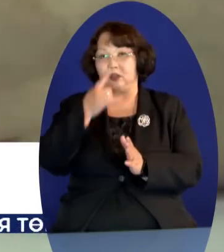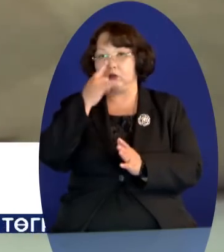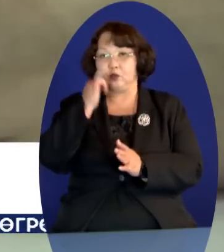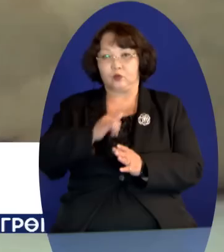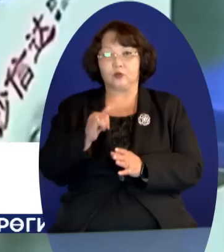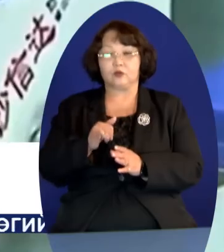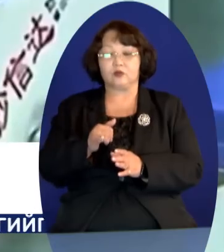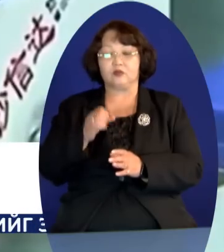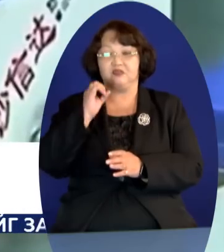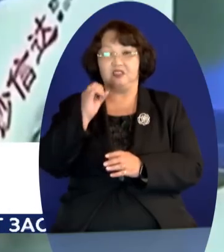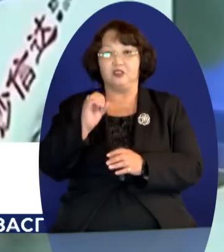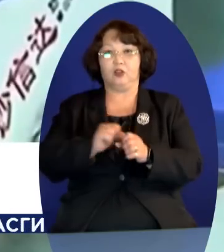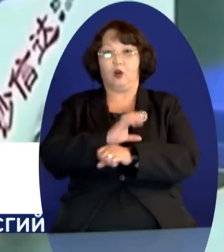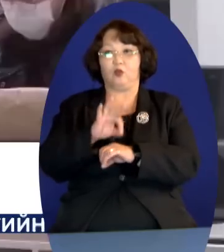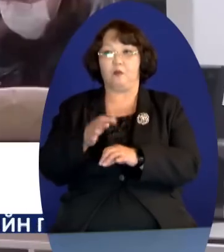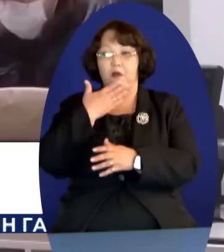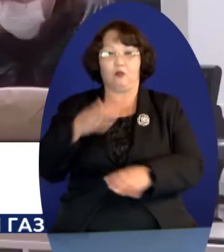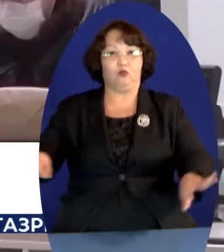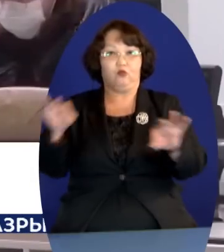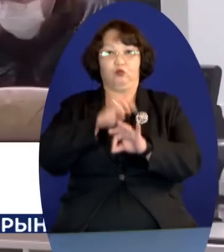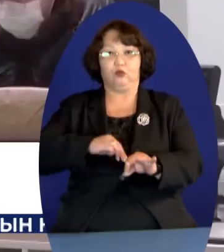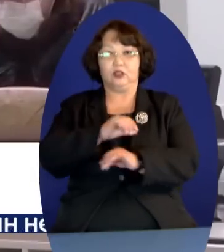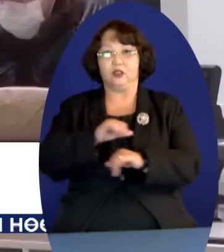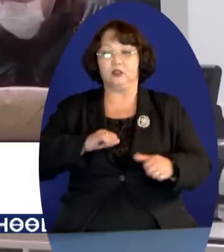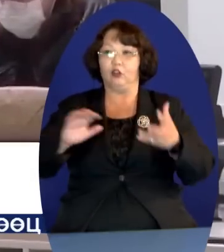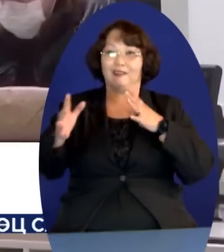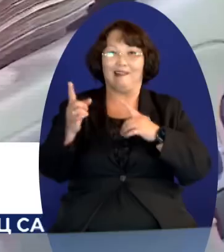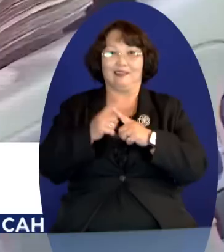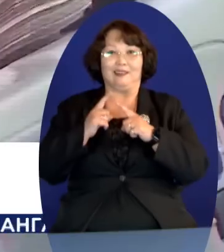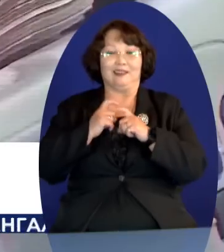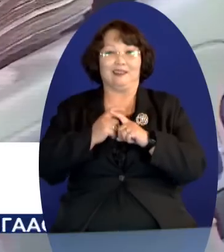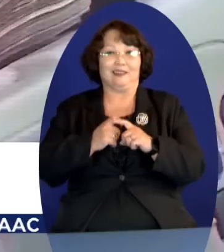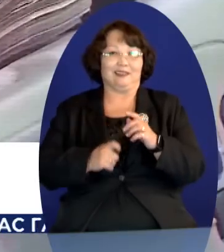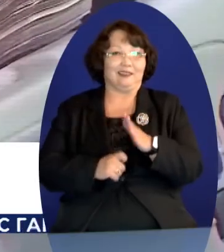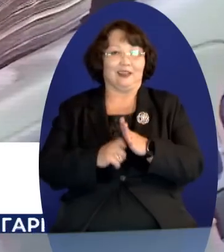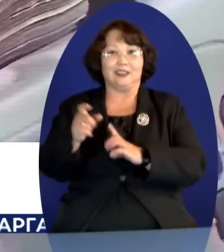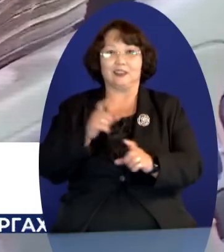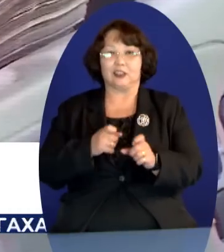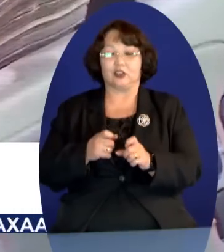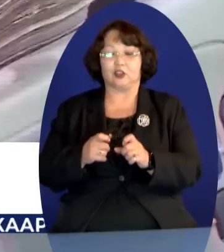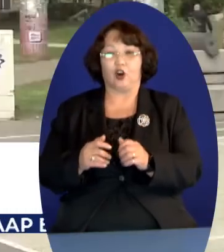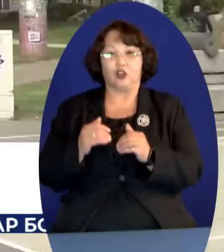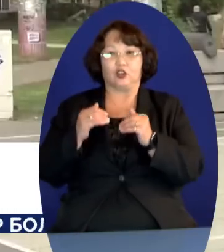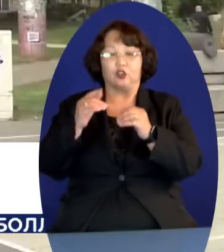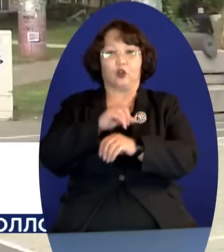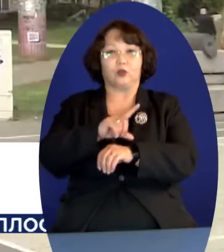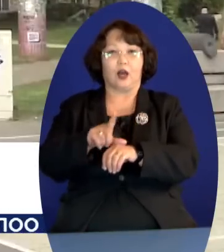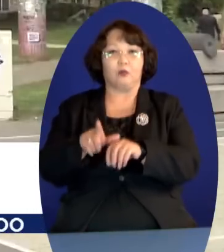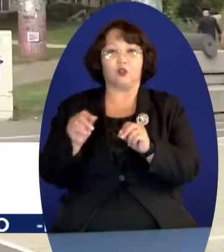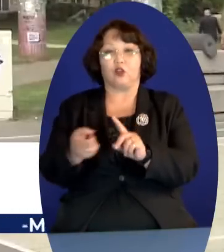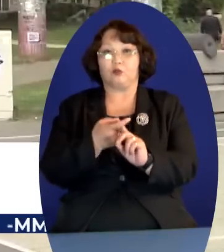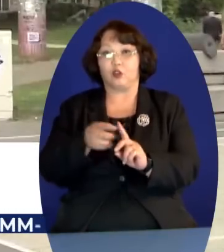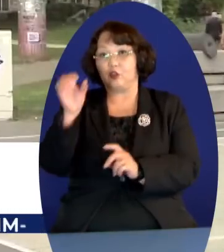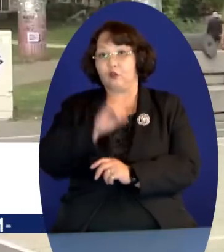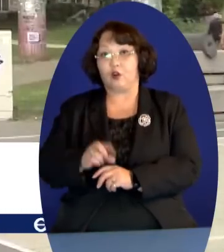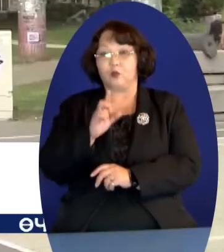тэг ковид бодлогын хүрээнд иргэдийнхээ хөдөлгөөнийг хатуу хязгаарлаж байгаа нь эдийн засгийн өсөлт сулрахад нөлөөлж байгааг тус сан онцолжээ. Харин Еврогийн